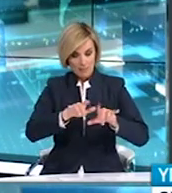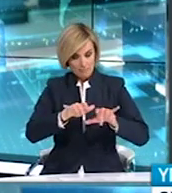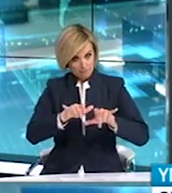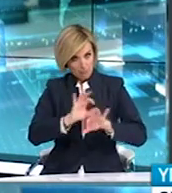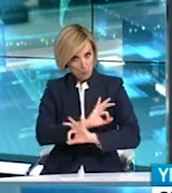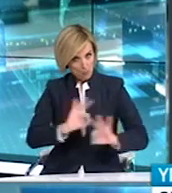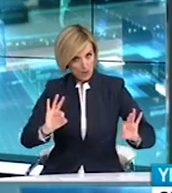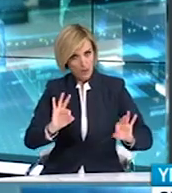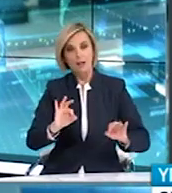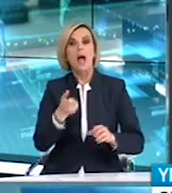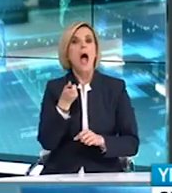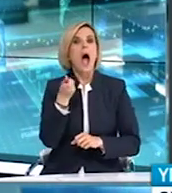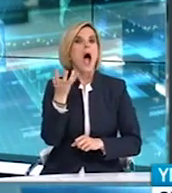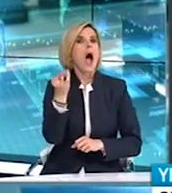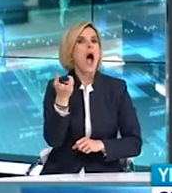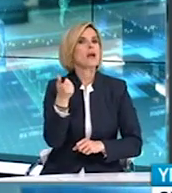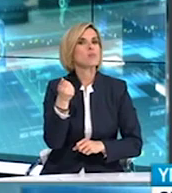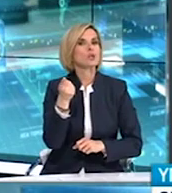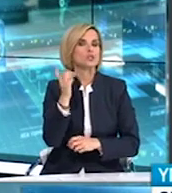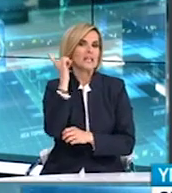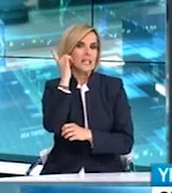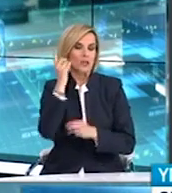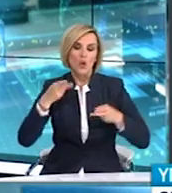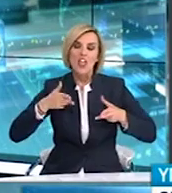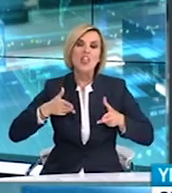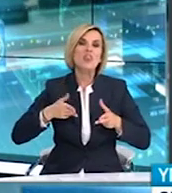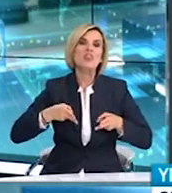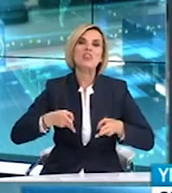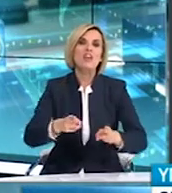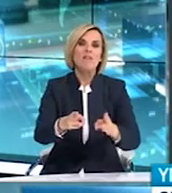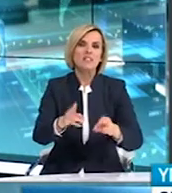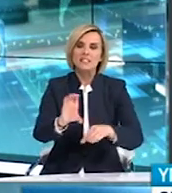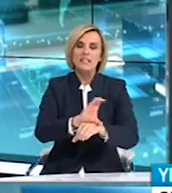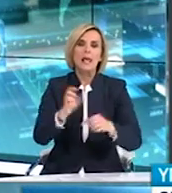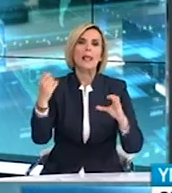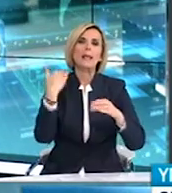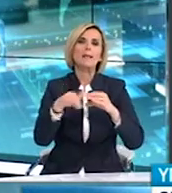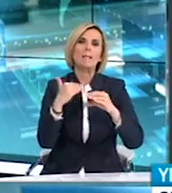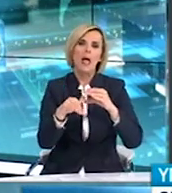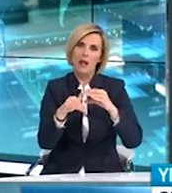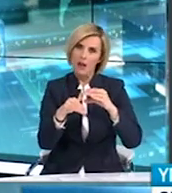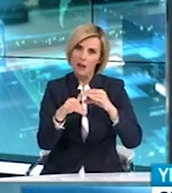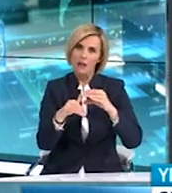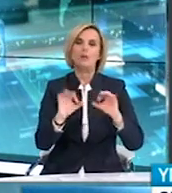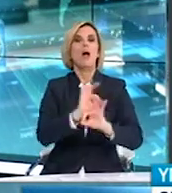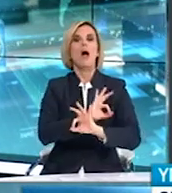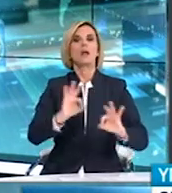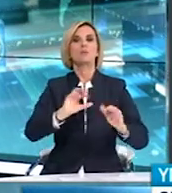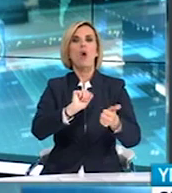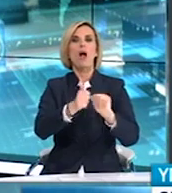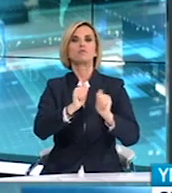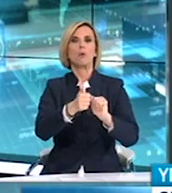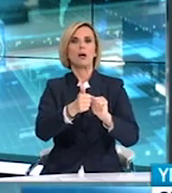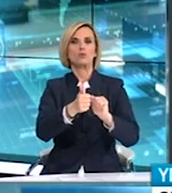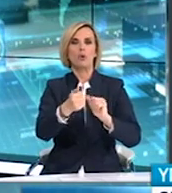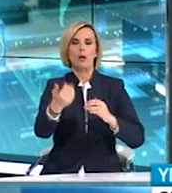μηνύματος ο αριθμός κινητού τηλεφώνου και η διεύθυνση ηλεκτρονικού ταχυδρομείου κάθε πολίτη, ώστε να λαμβάνει τη συνταγή με SMS